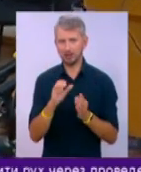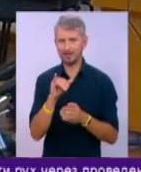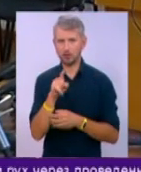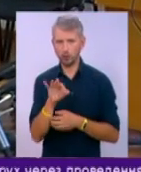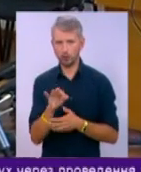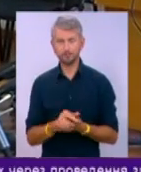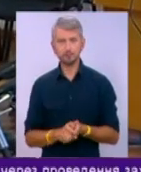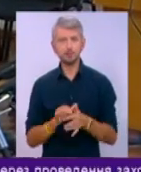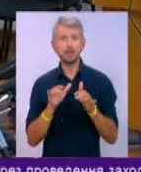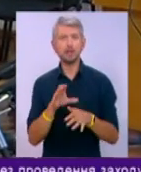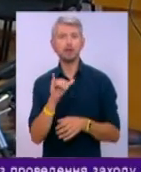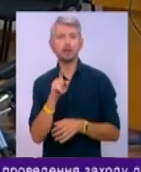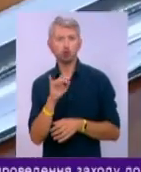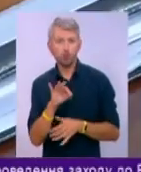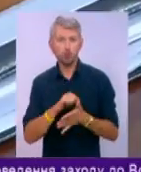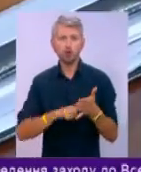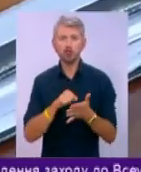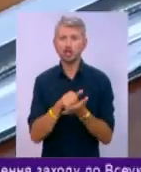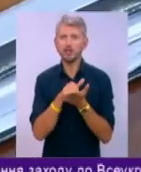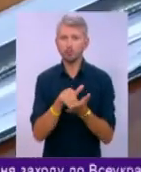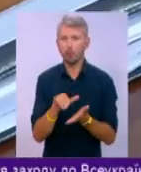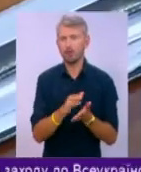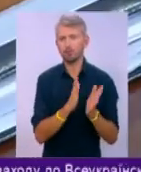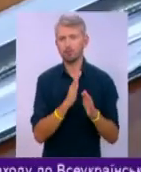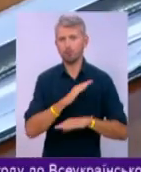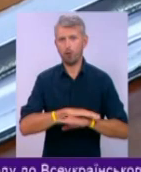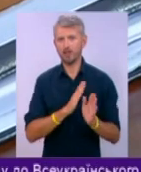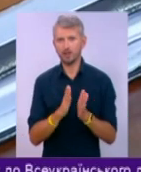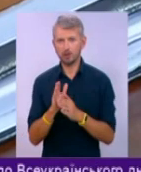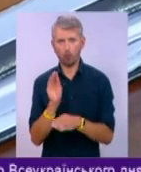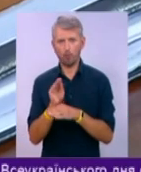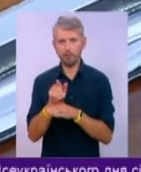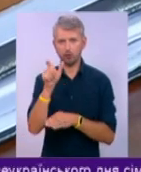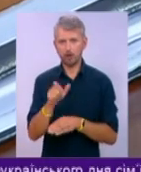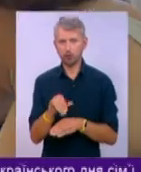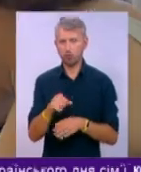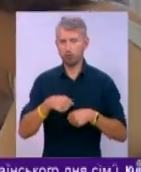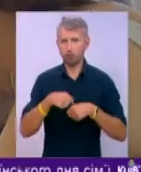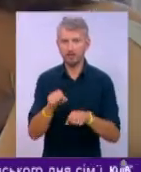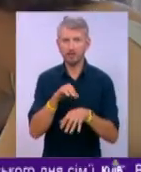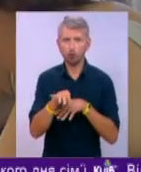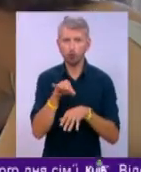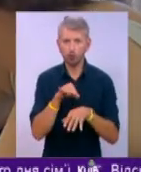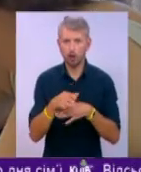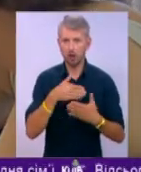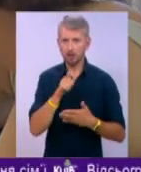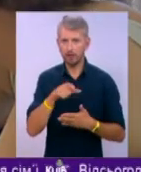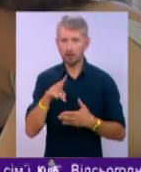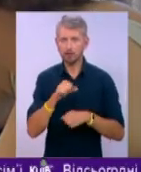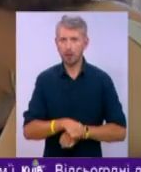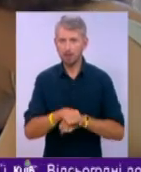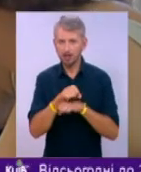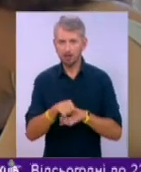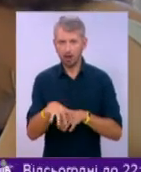слідчого ізолятора. Дії СІЗО, причини відмови та поведінку обвинуваченого у побитті та тортурах активістів на Майдані